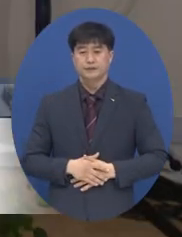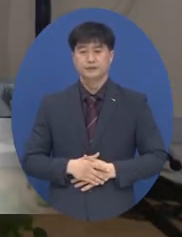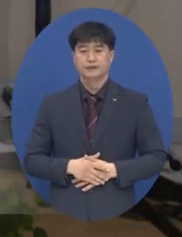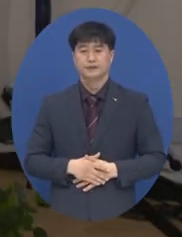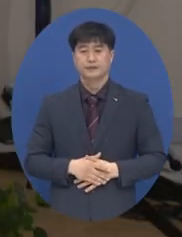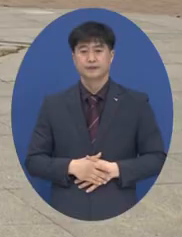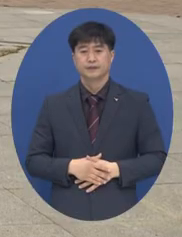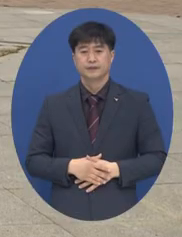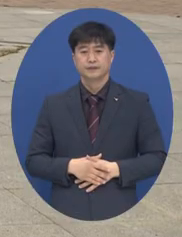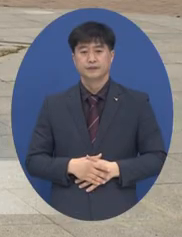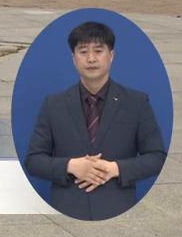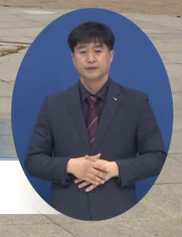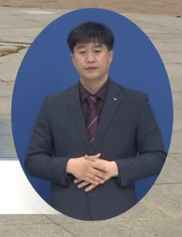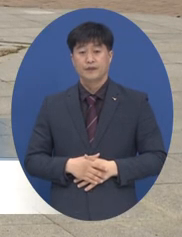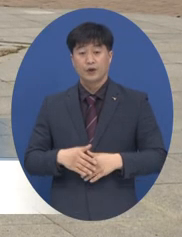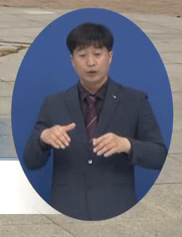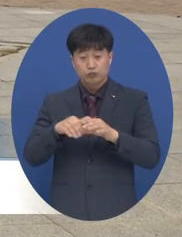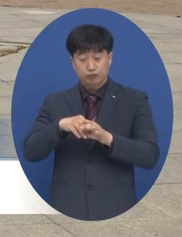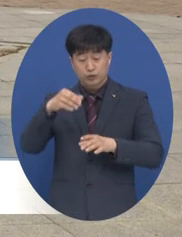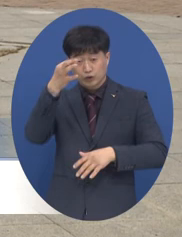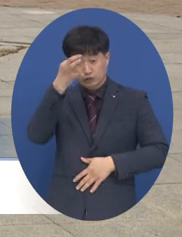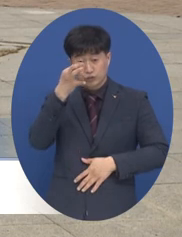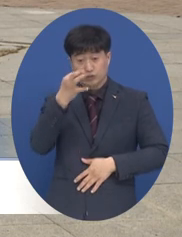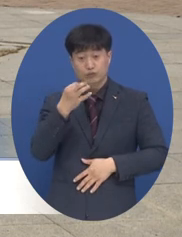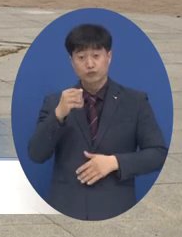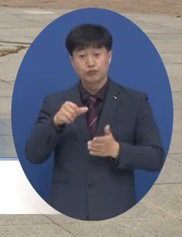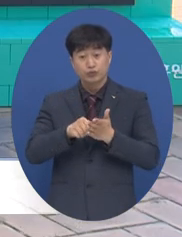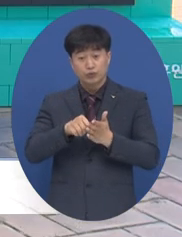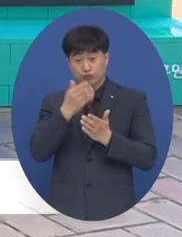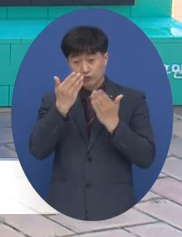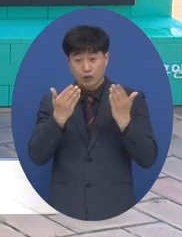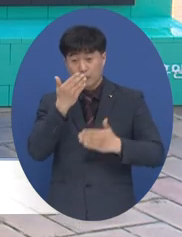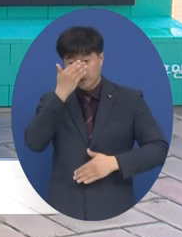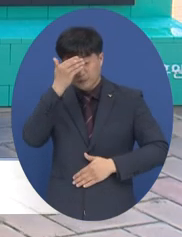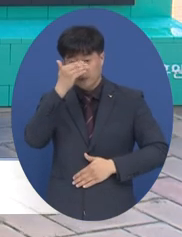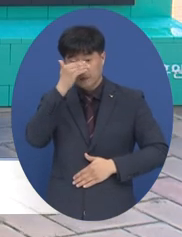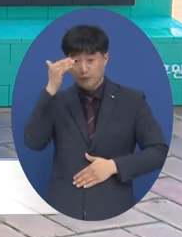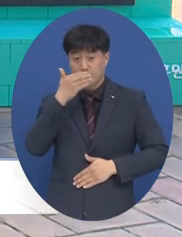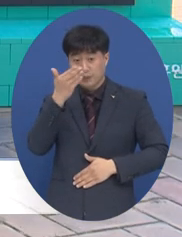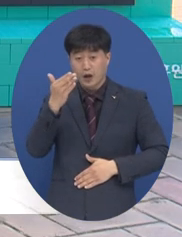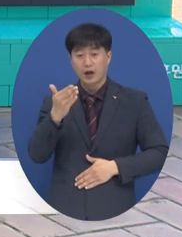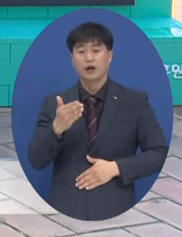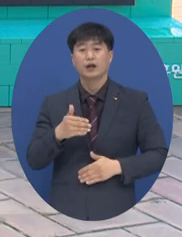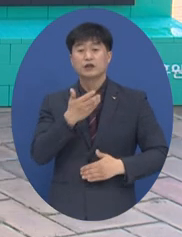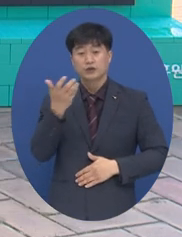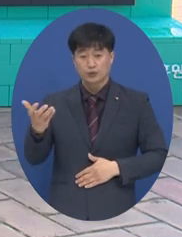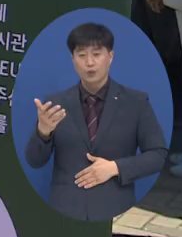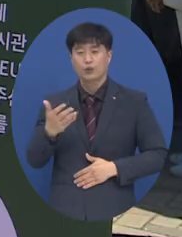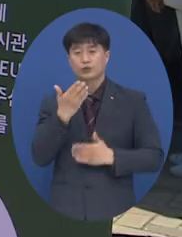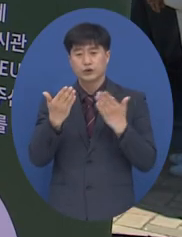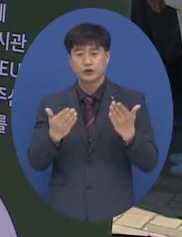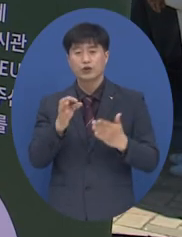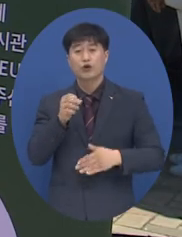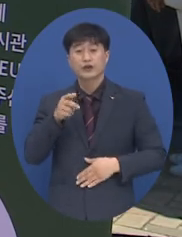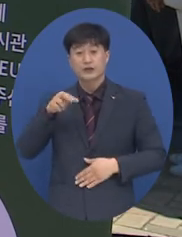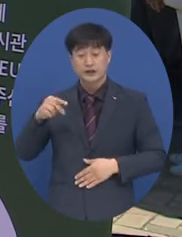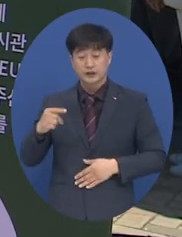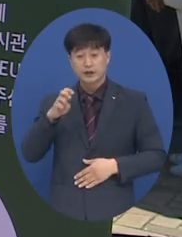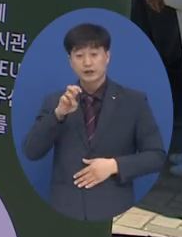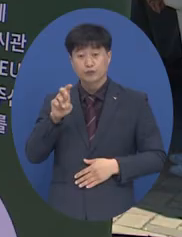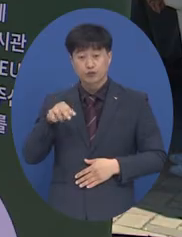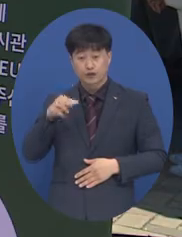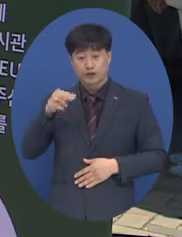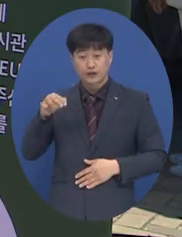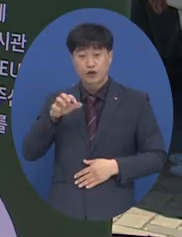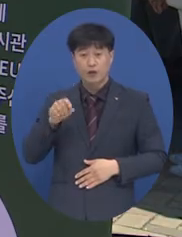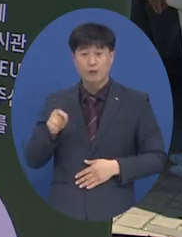것 문화기술 작품들을 감상할 수 있는 이동형 선수가 아닌 었음 이 지역 화성 기질의 본떠 만든 3개의 절수